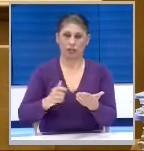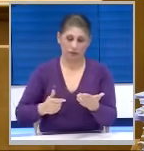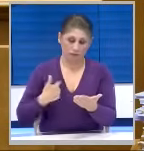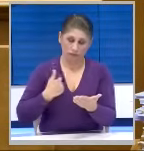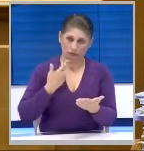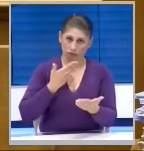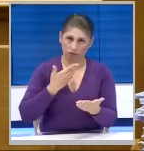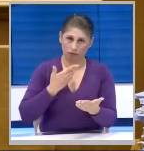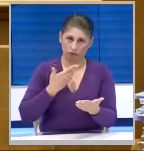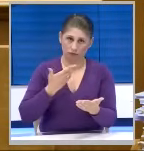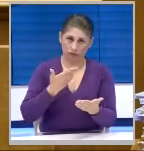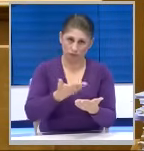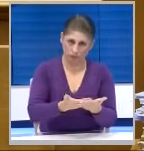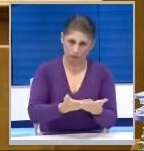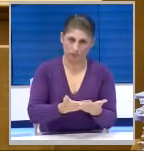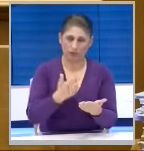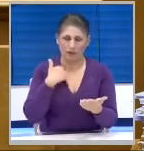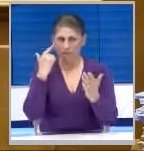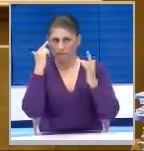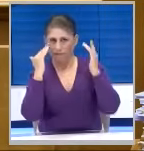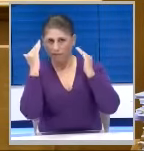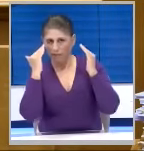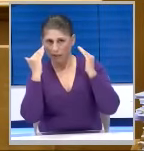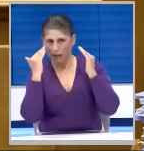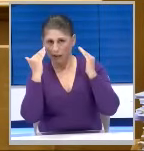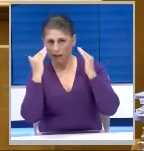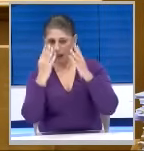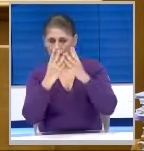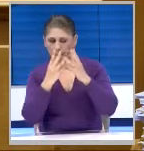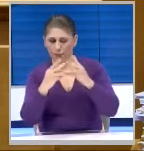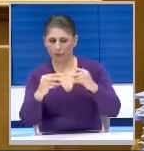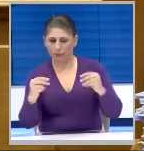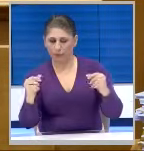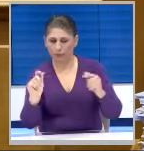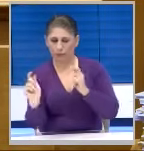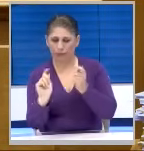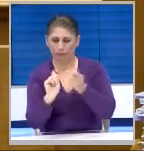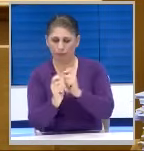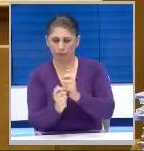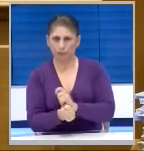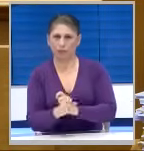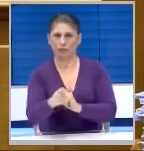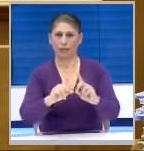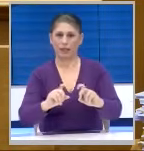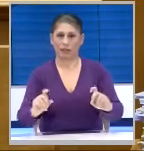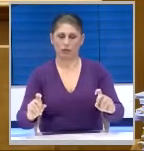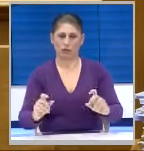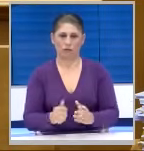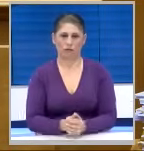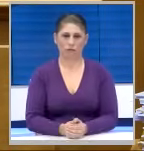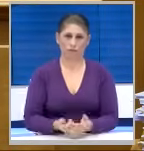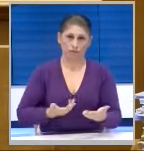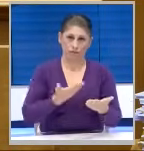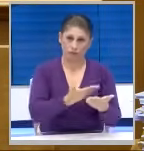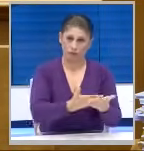θέ ότι έχει υπόνοιες για την αλλοίωση του υλικού έχει καταθέσει ότι